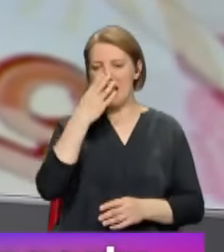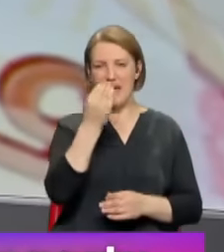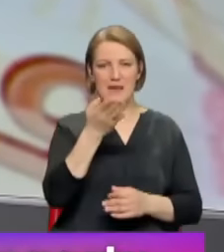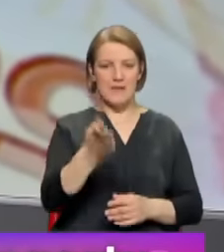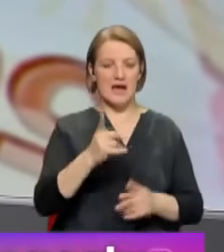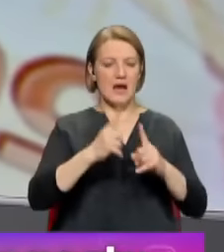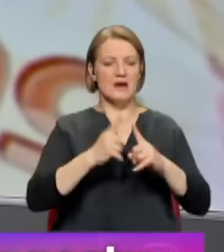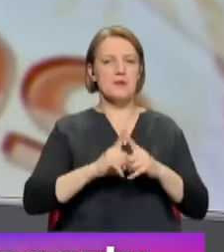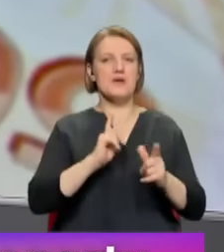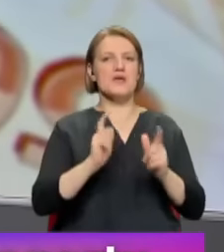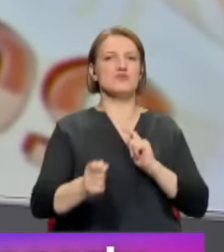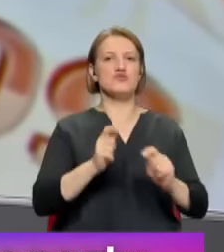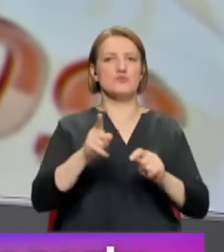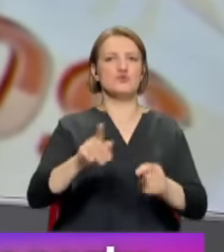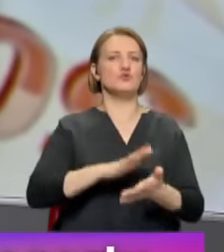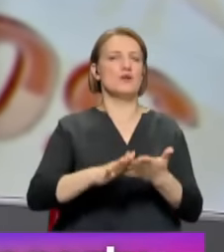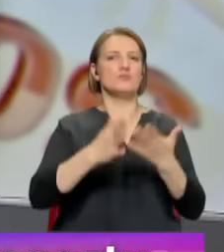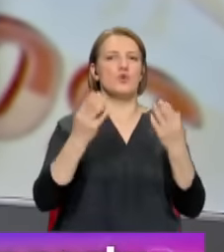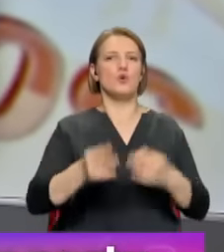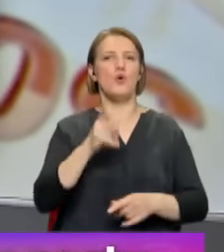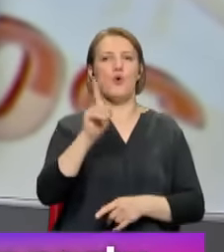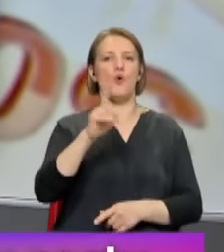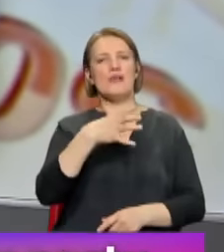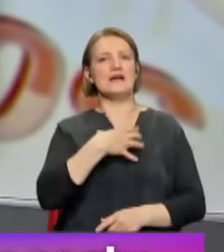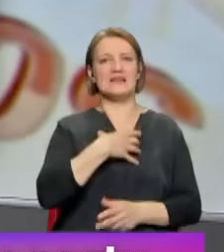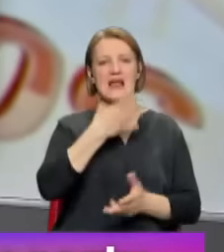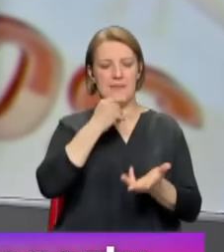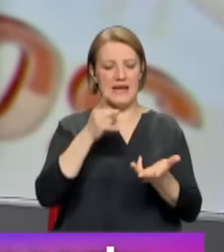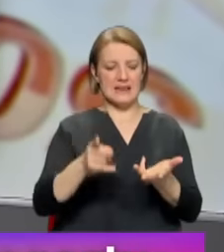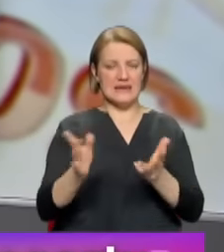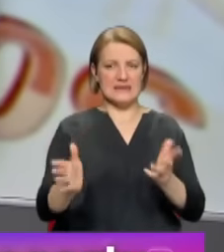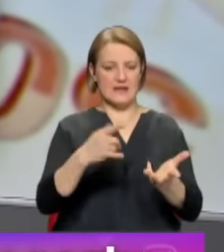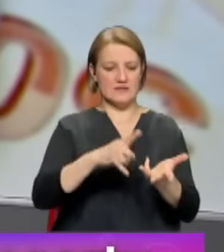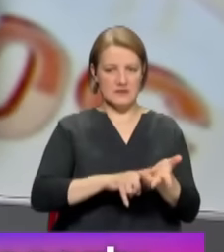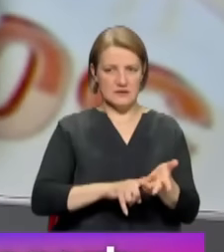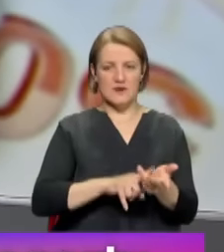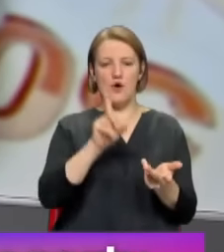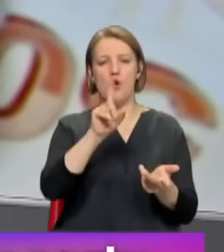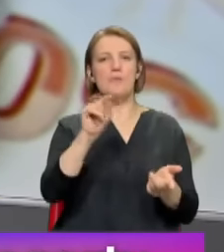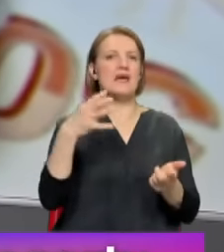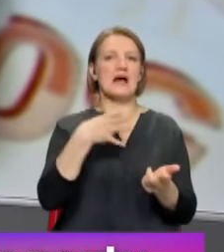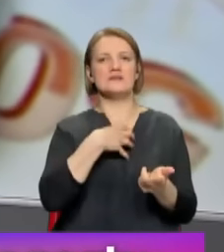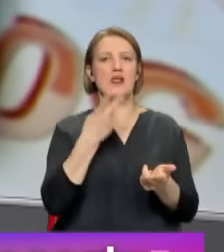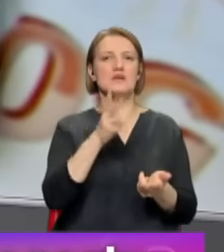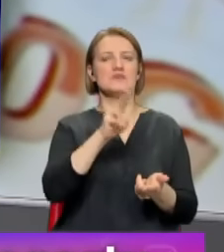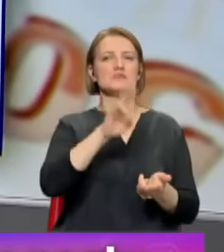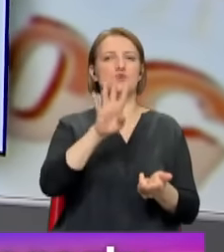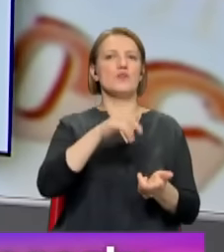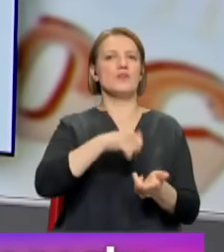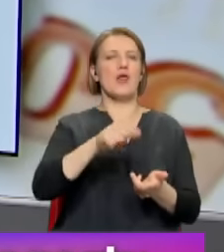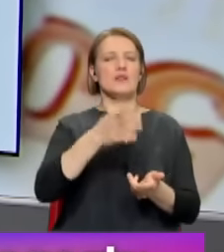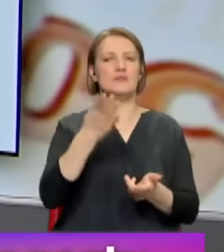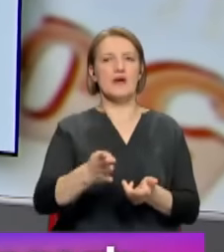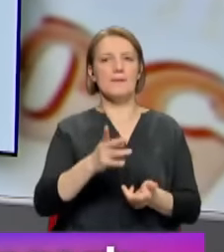ikramiyeleri hesaplarına yatacak. Ben de bunu düzeltmiş olayım. 10 Haziran emekli sandığı. 11 Haziran 2024